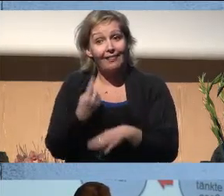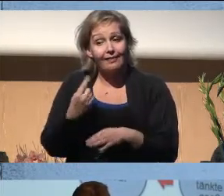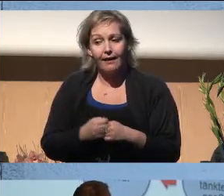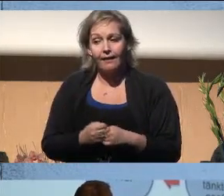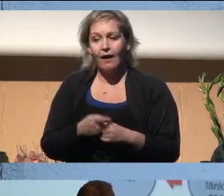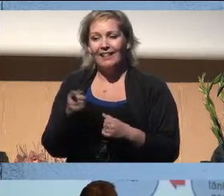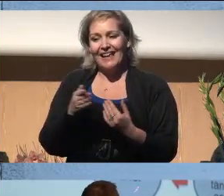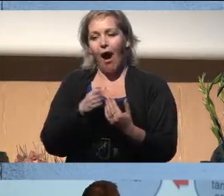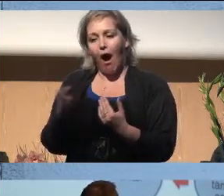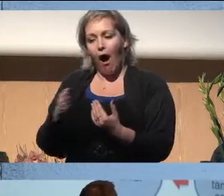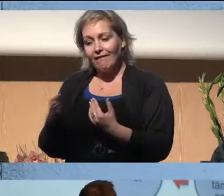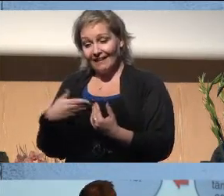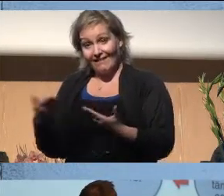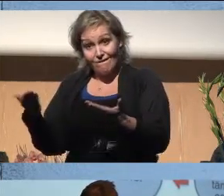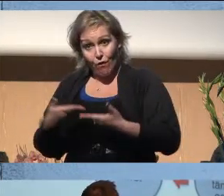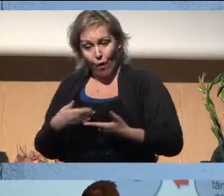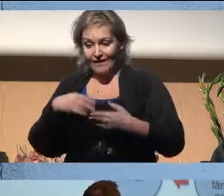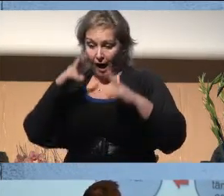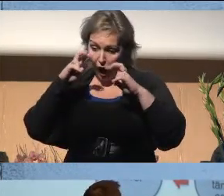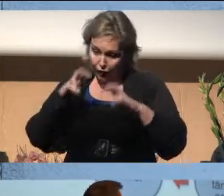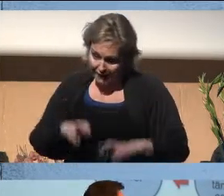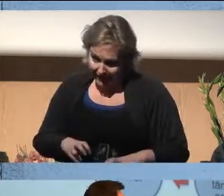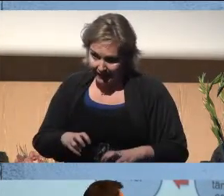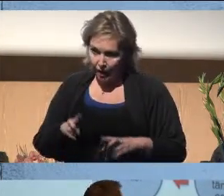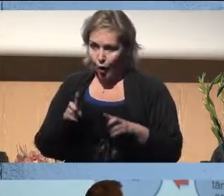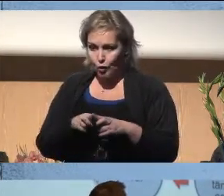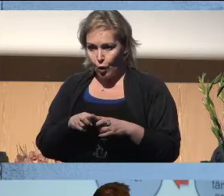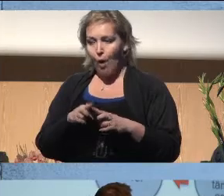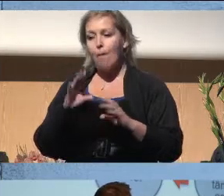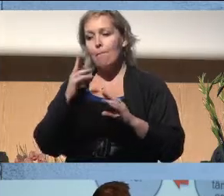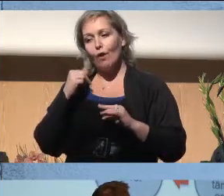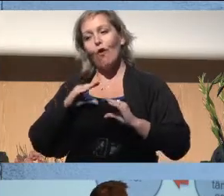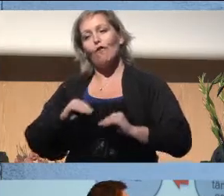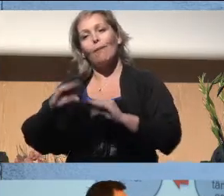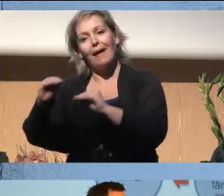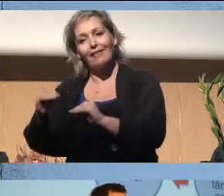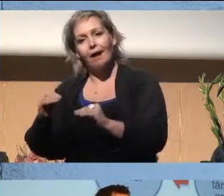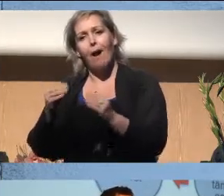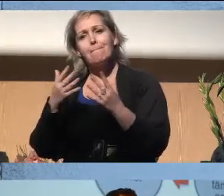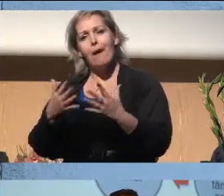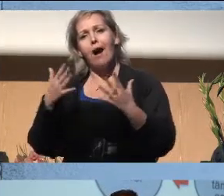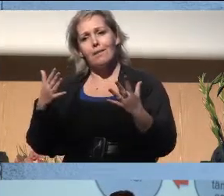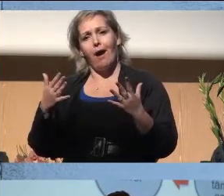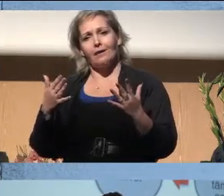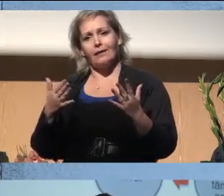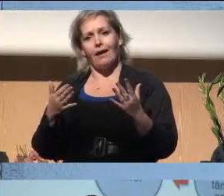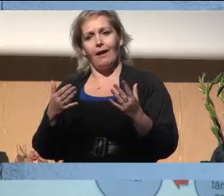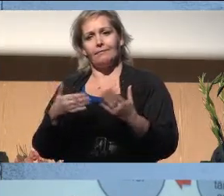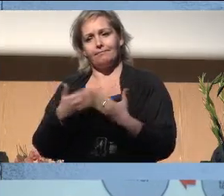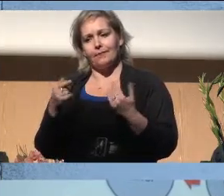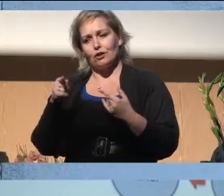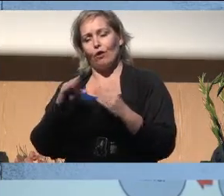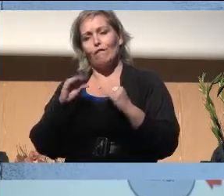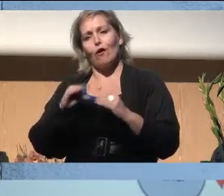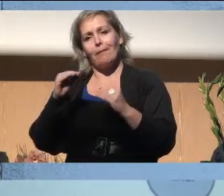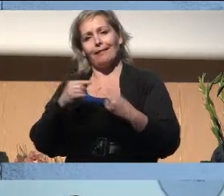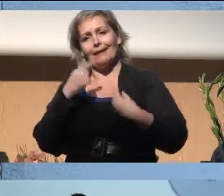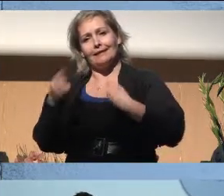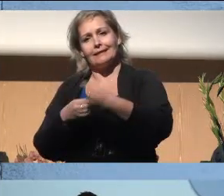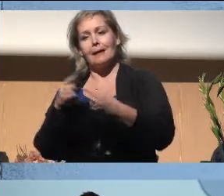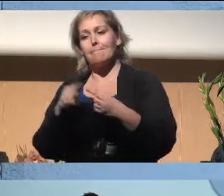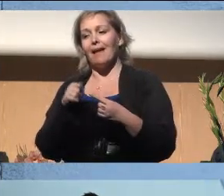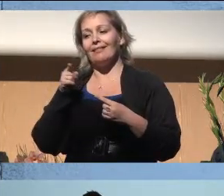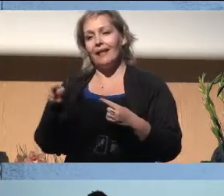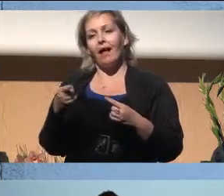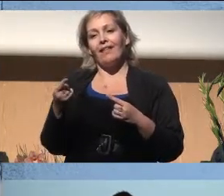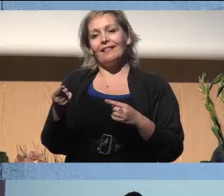här avvikelserna som vi får, de analyserar vi och sen försöker vi förbättra. Och vi går många, många, många varv i den här förbättringscykeln. Men detta